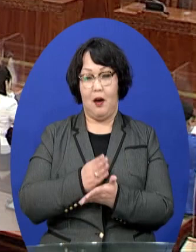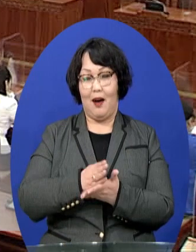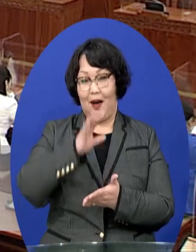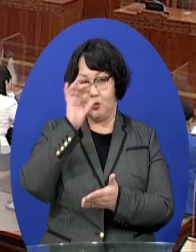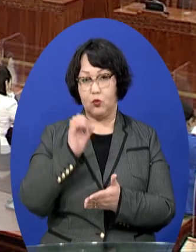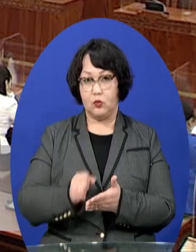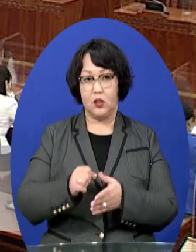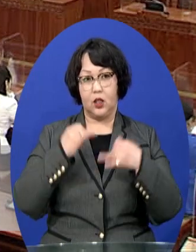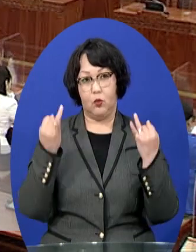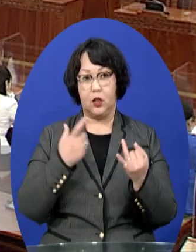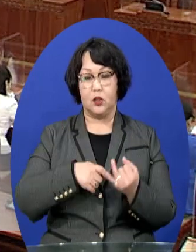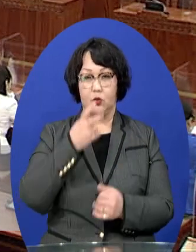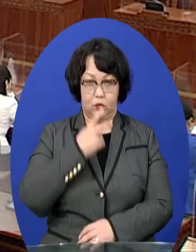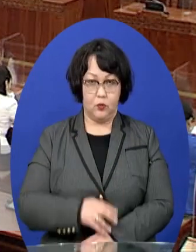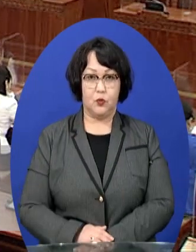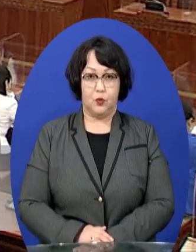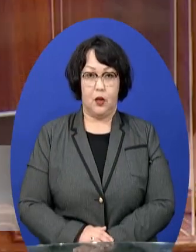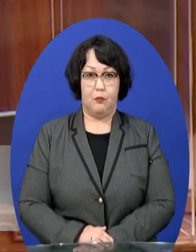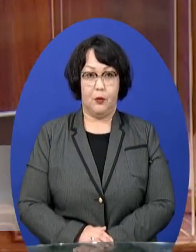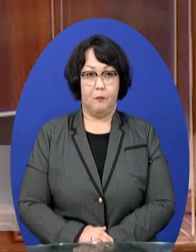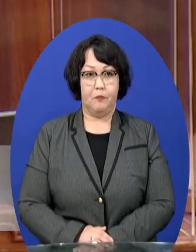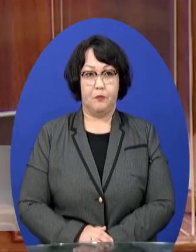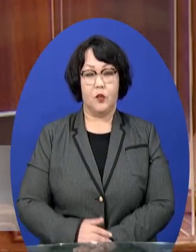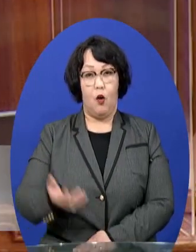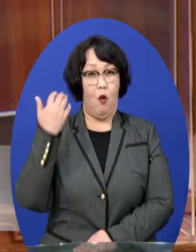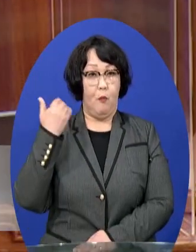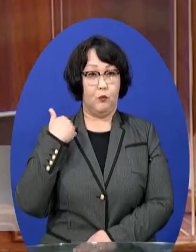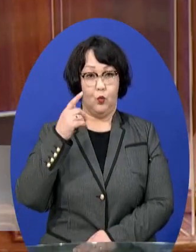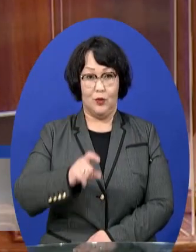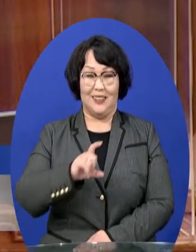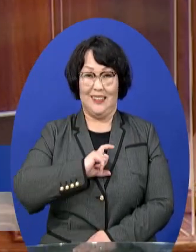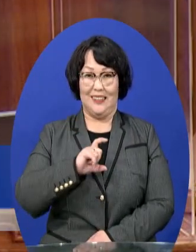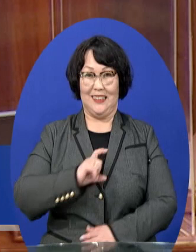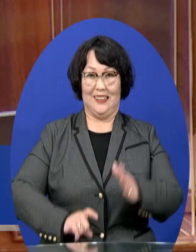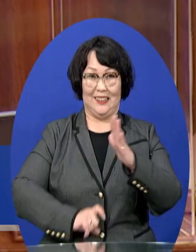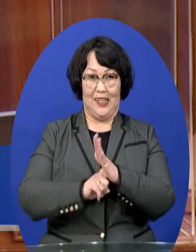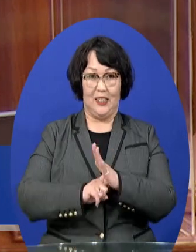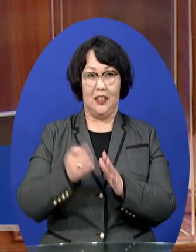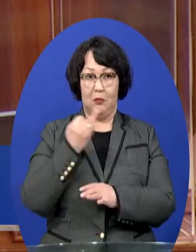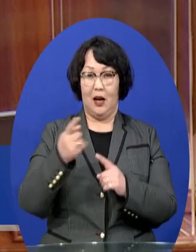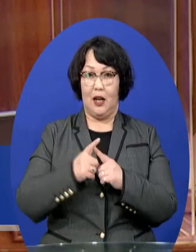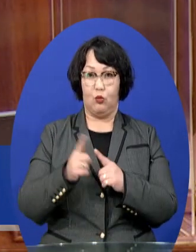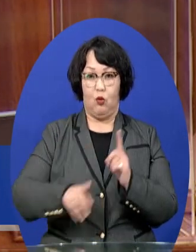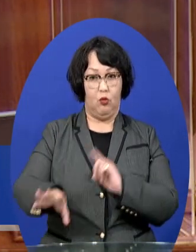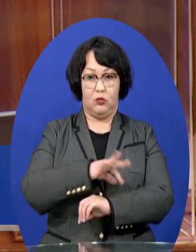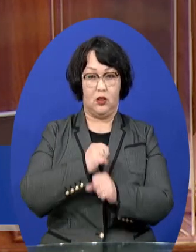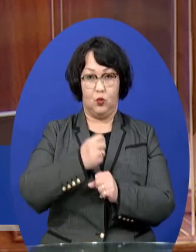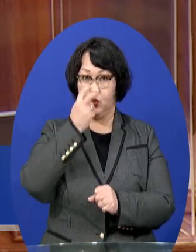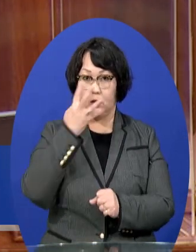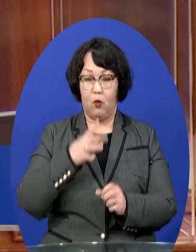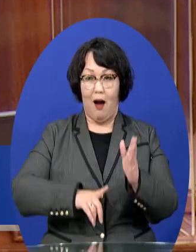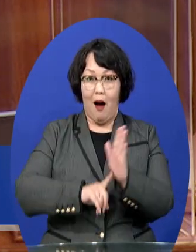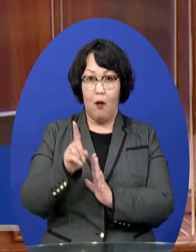хууль тогтоогчид хөндөж байгаа юм. Урд өмнө бол тийм үл хүний эрхийг хязгаарладаг тийм орчин нөхцөл бидний ажиллаж байгаагүй. Анх удаага дэлхийн